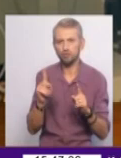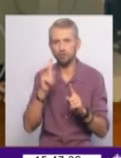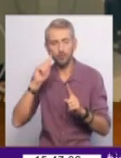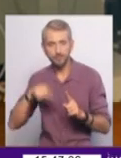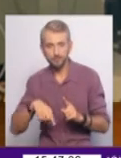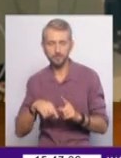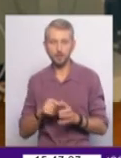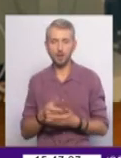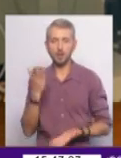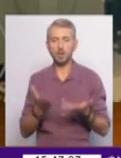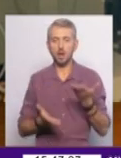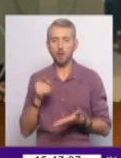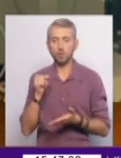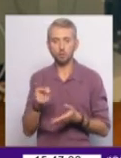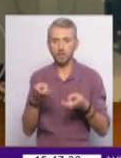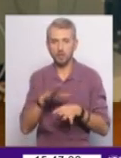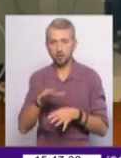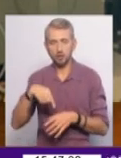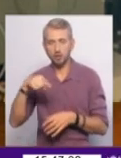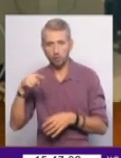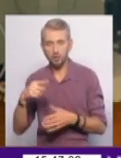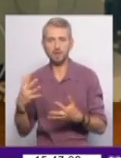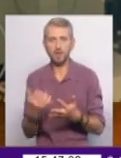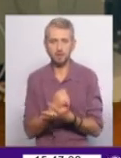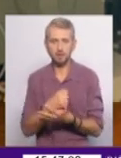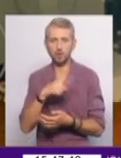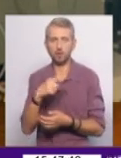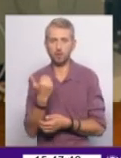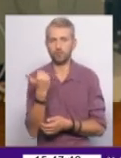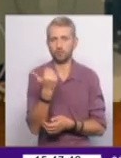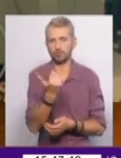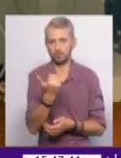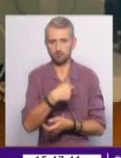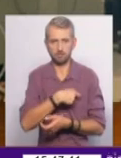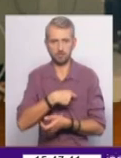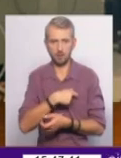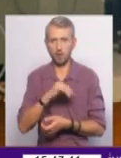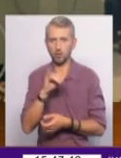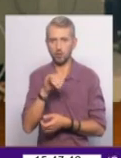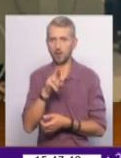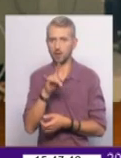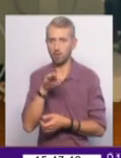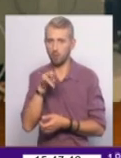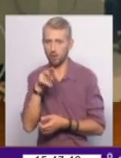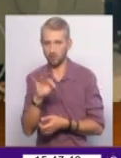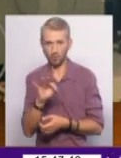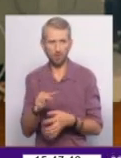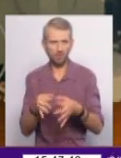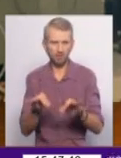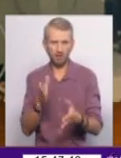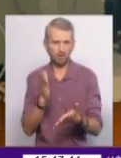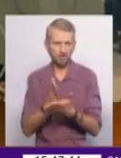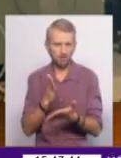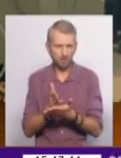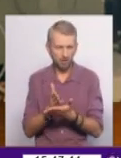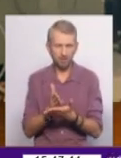якщо ви не залишили номер, знайдіть номер номер телефону Юлії Ярмоленко, його можна в вільному доступі знайти, громадська